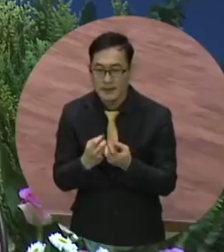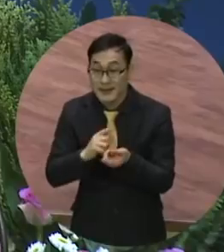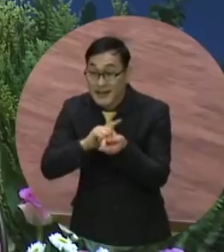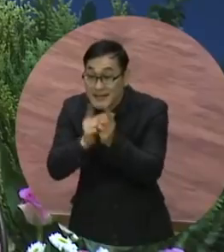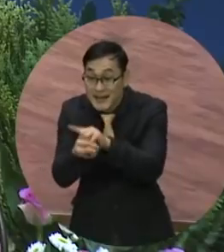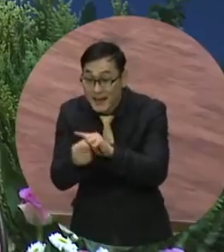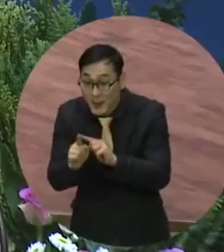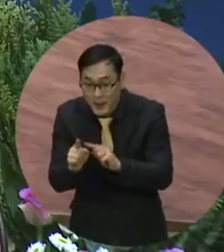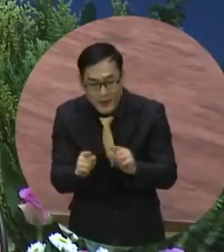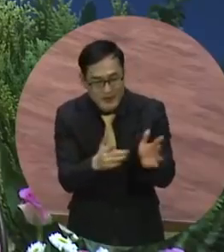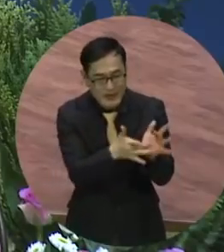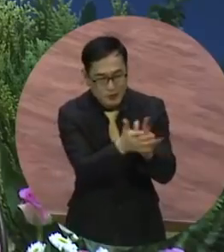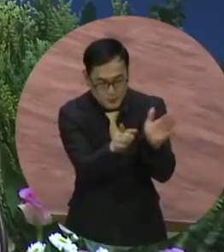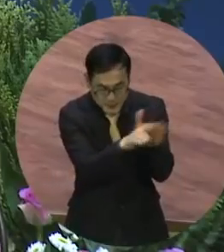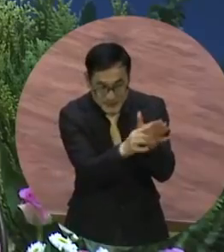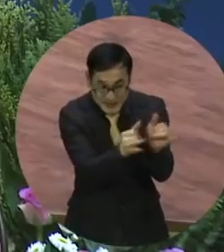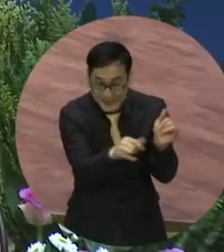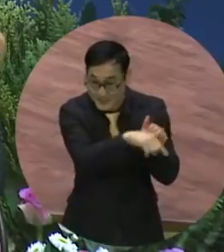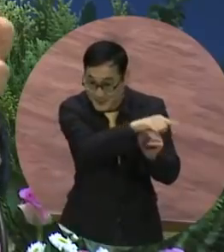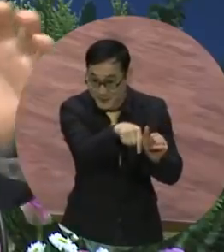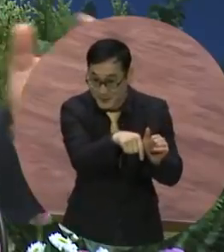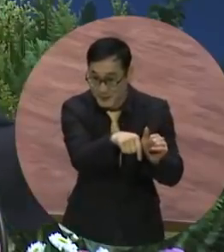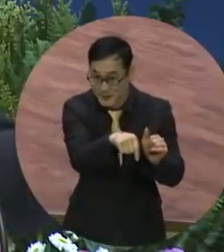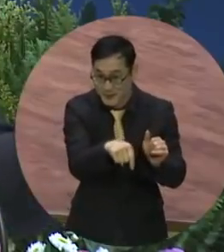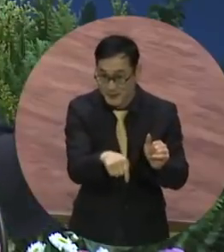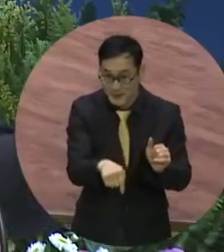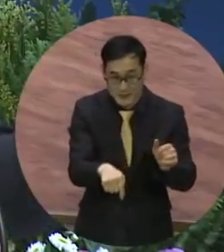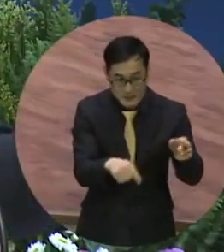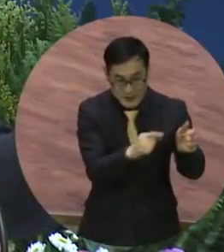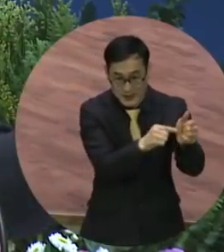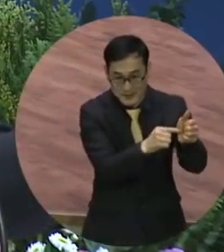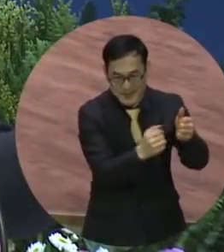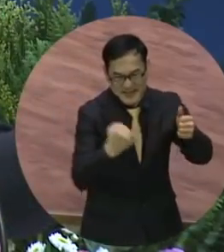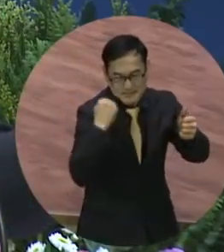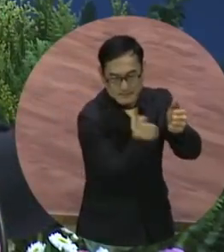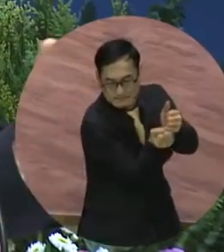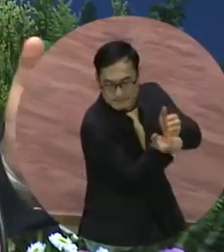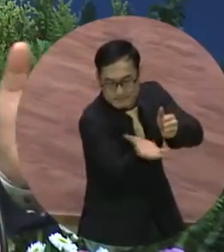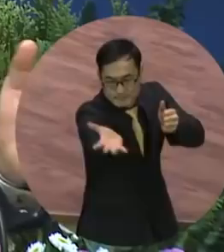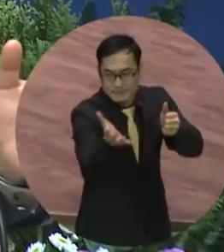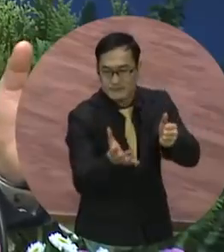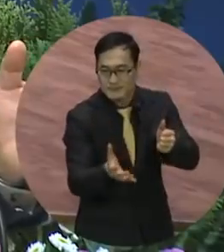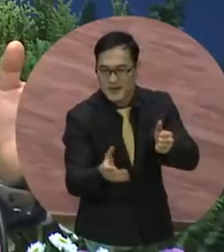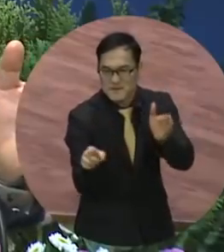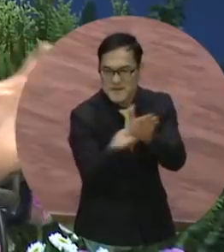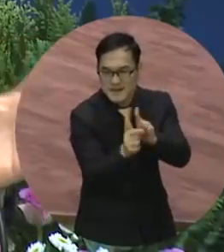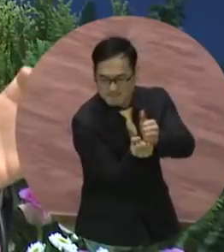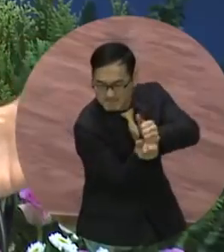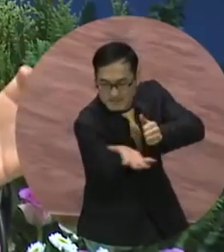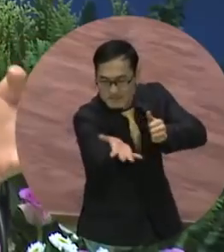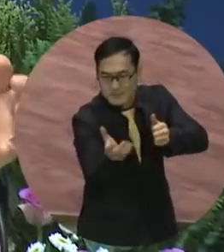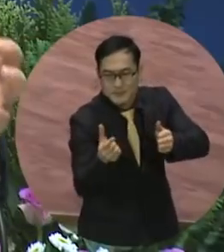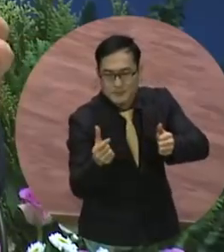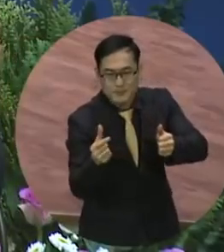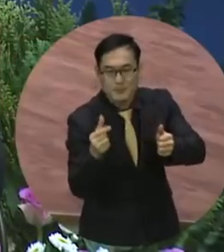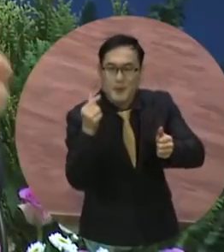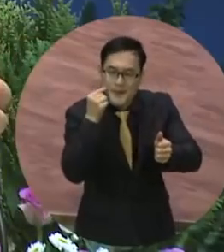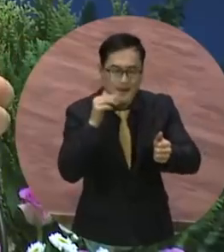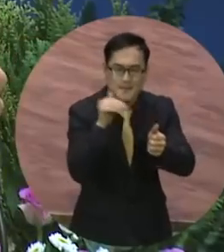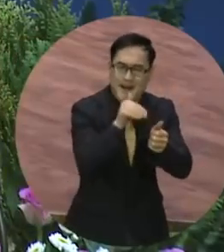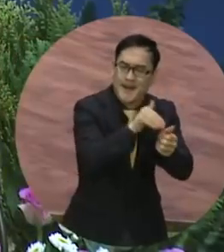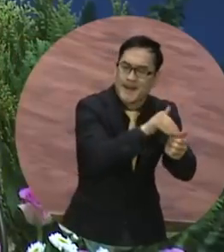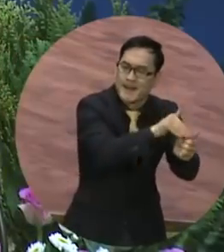사람들이 자기들의 영역에 영향을 못 미치게 만들어요. 영향을 못 미쳐. 다시 말하면